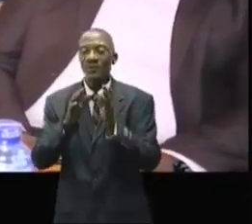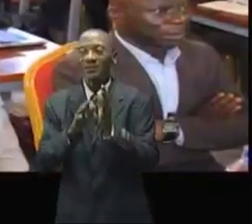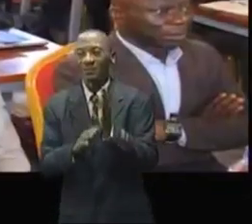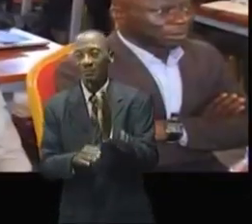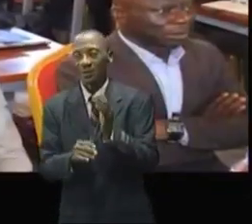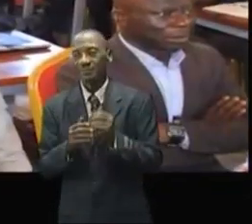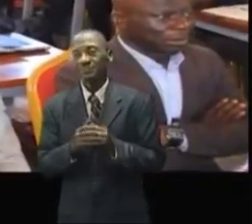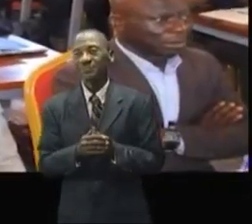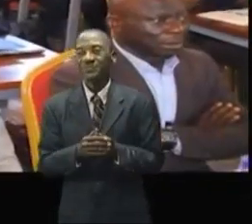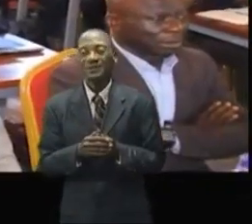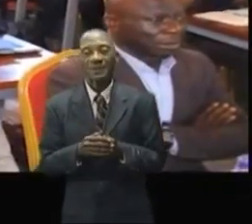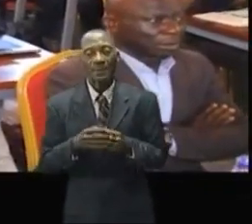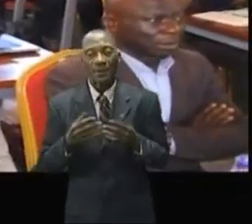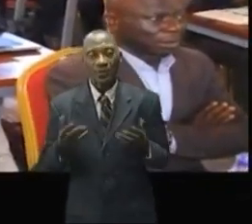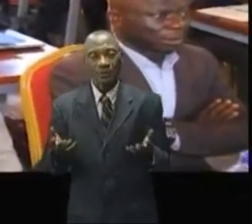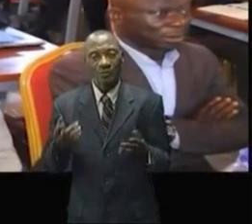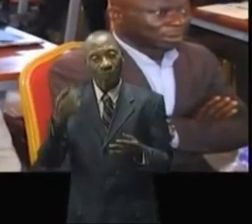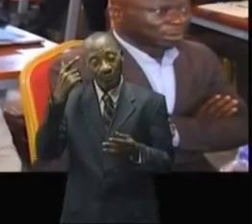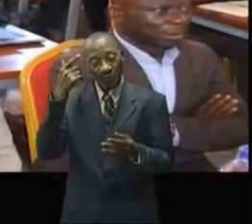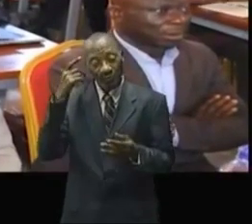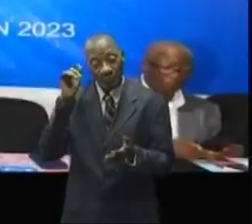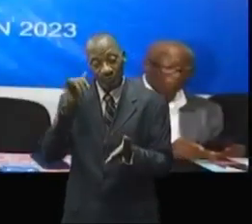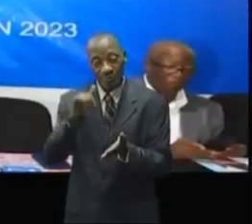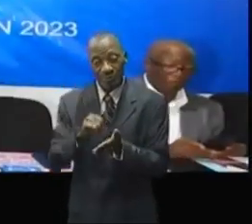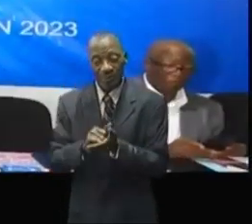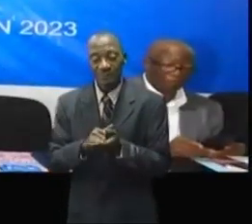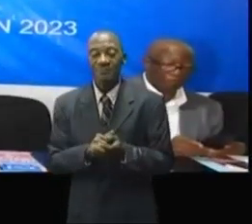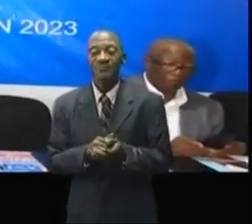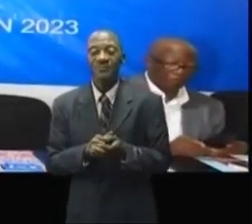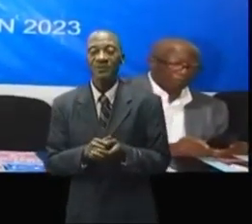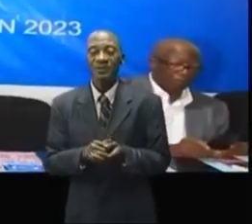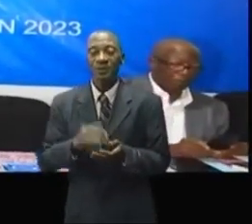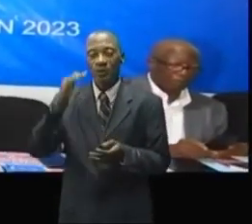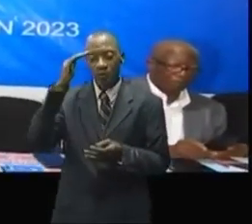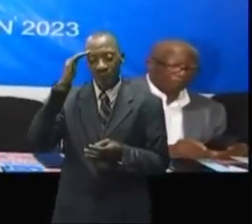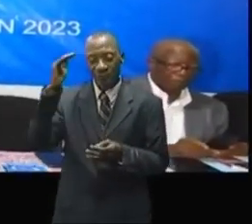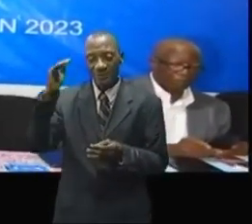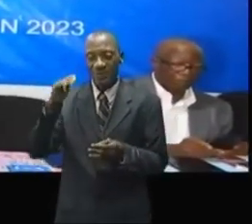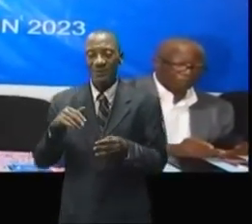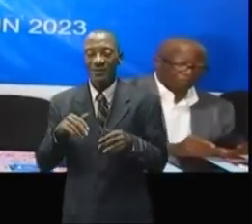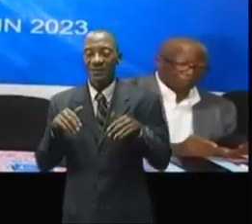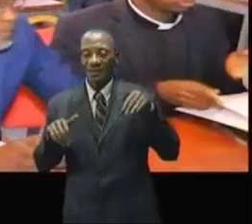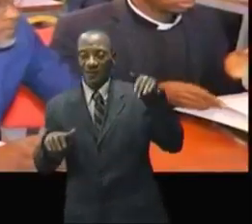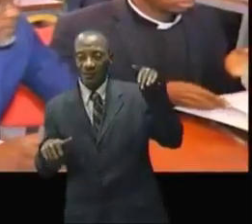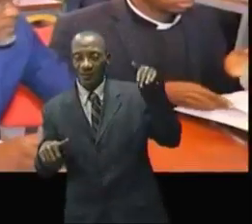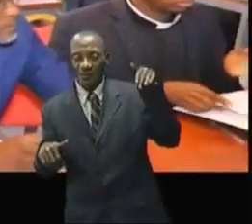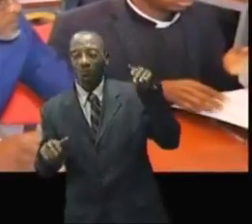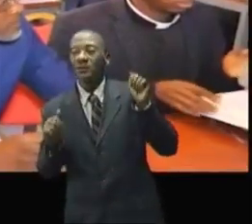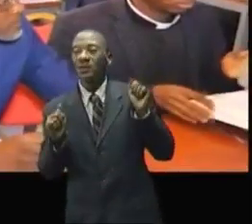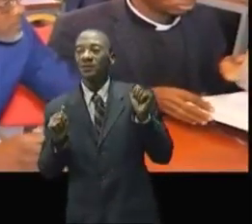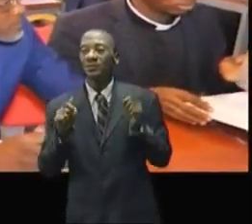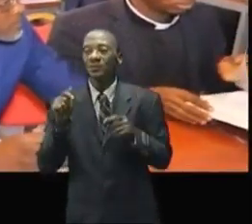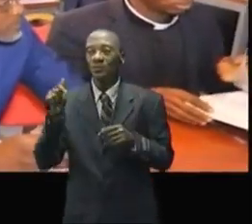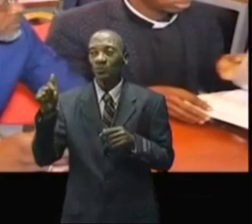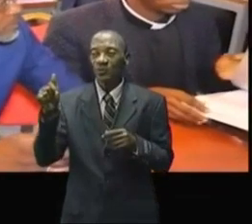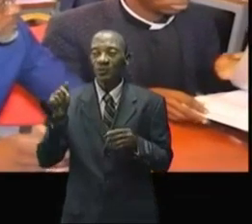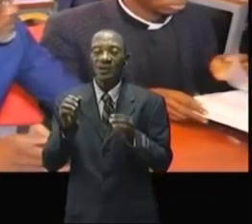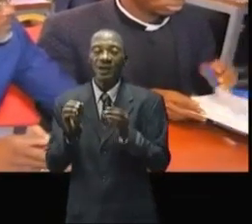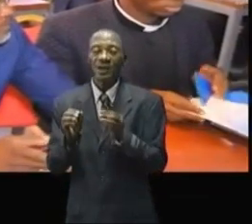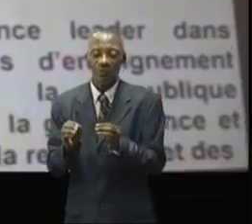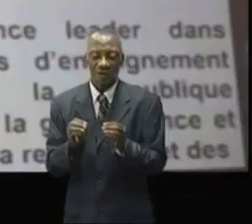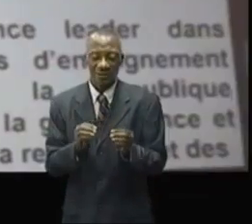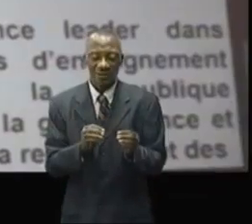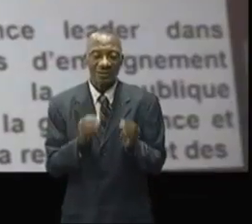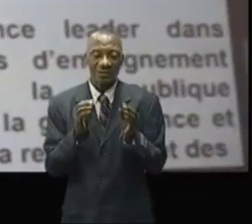les dialogues permanents entre professeurs et étudiants. C'est aussi dans une large mesure les objectifs poursuivis par cet atelier